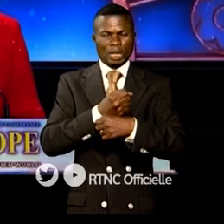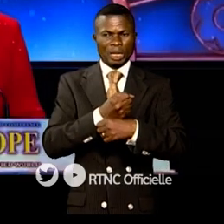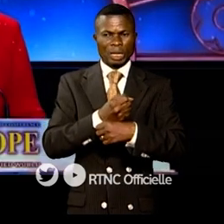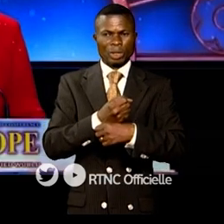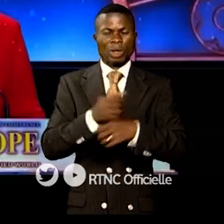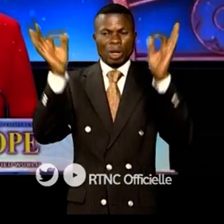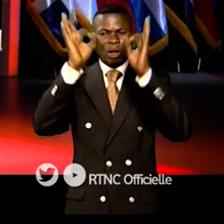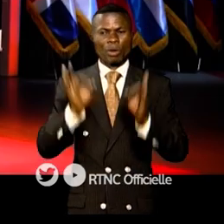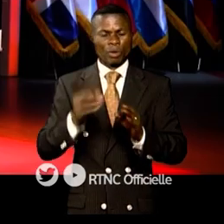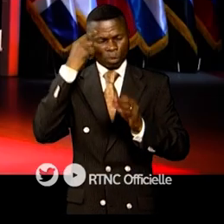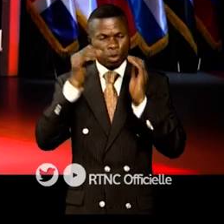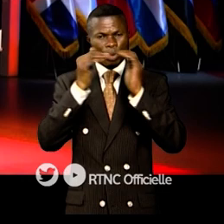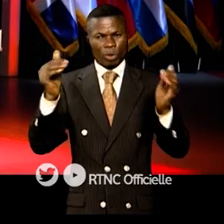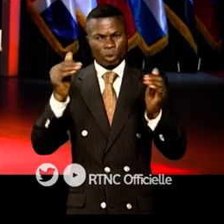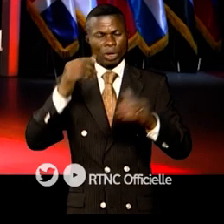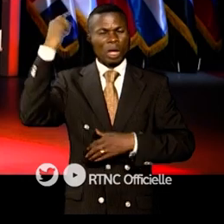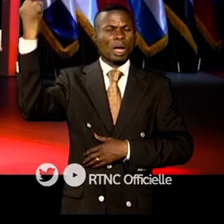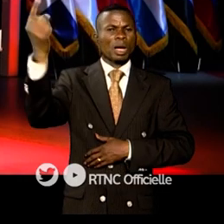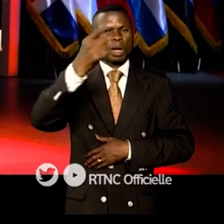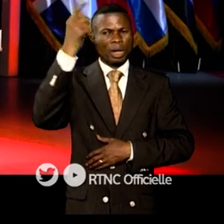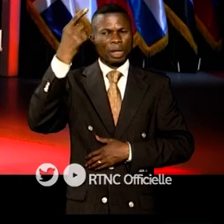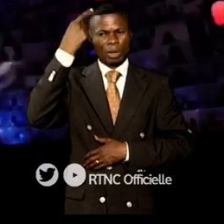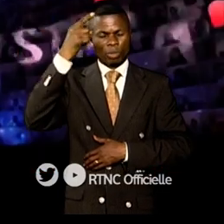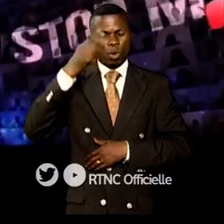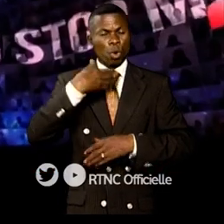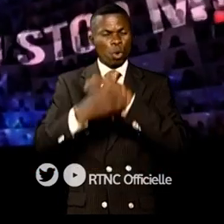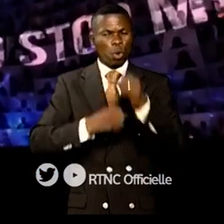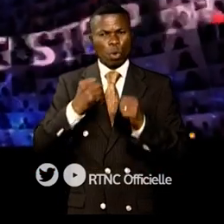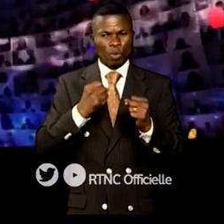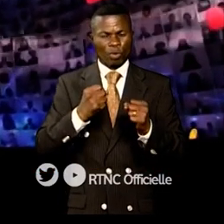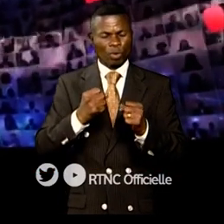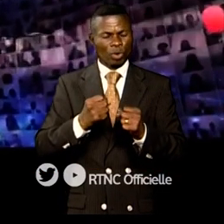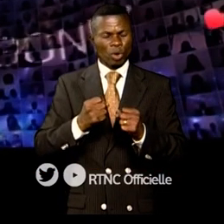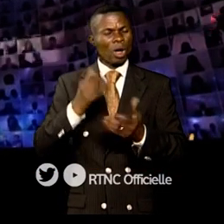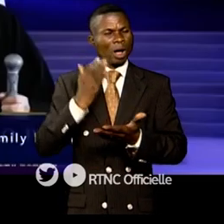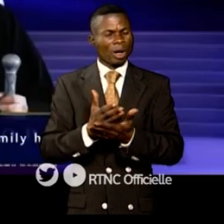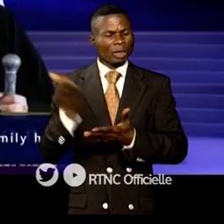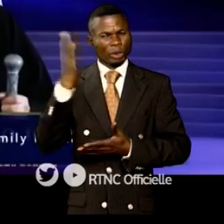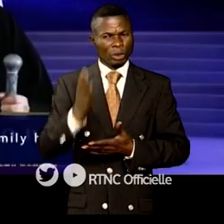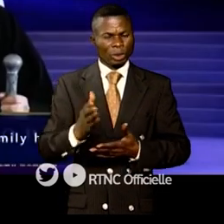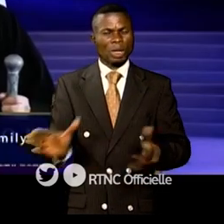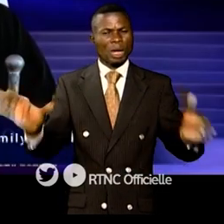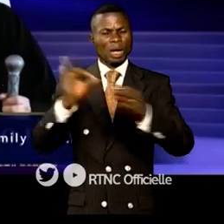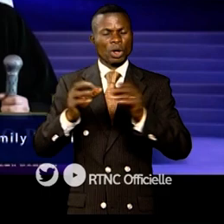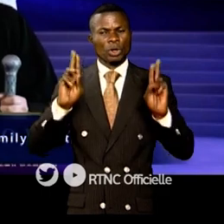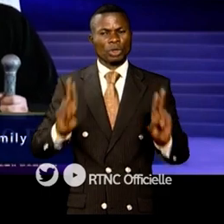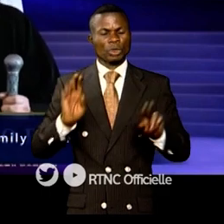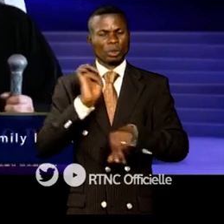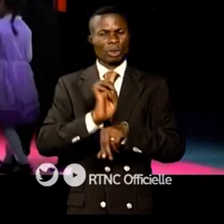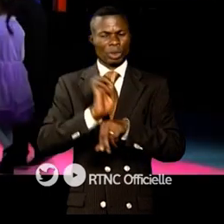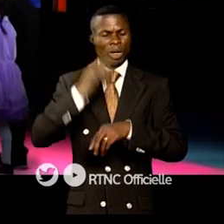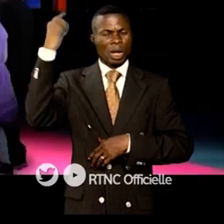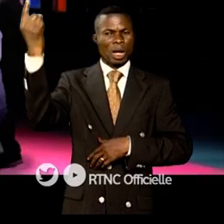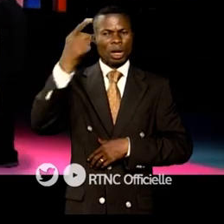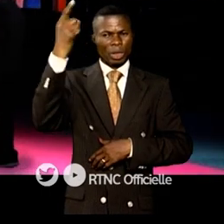la Fédération pour la paix universelle, pour ses efforts inlassables pour rassembler des leaders confessionnels du